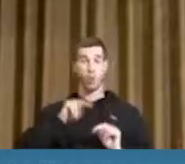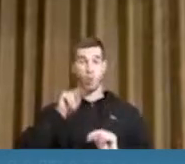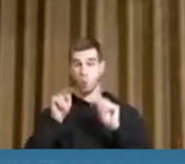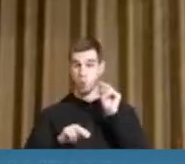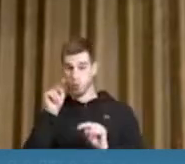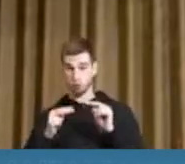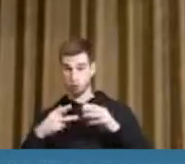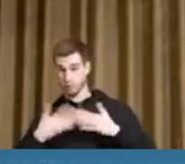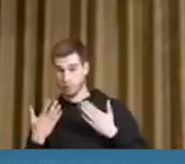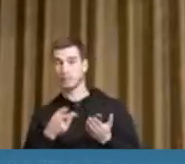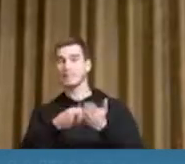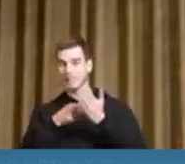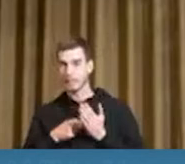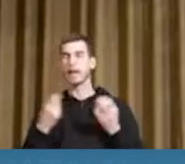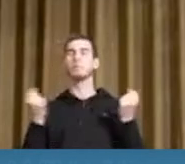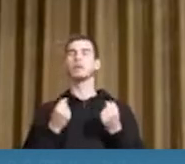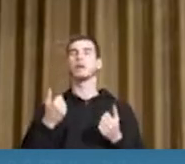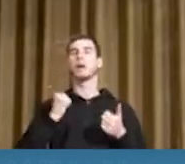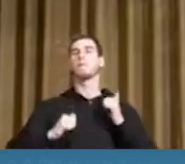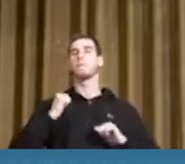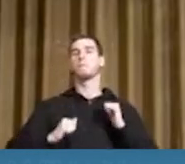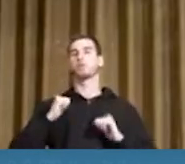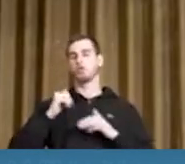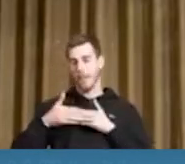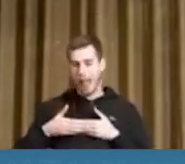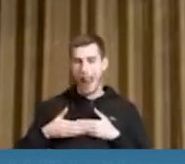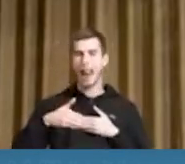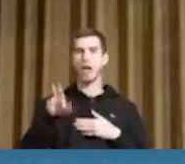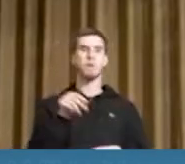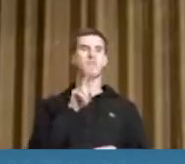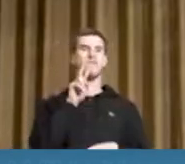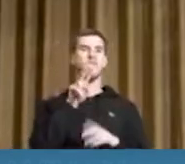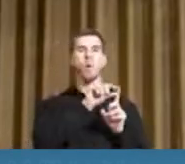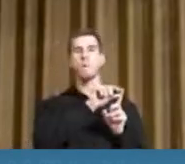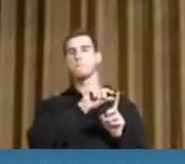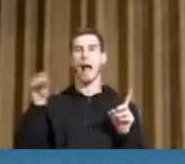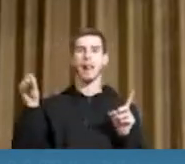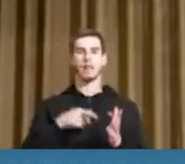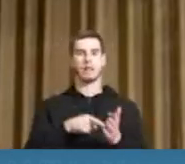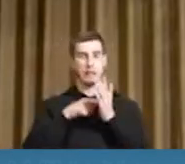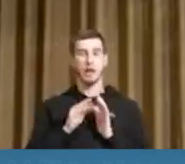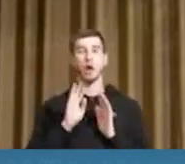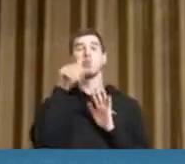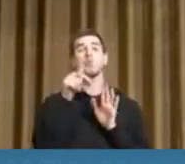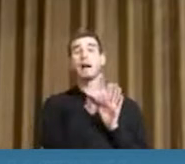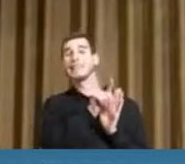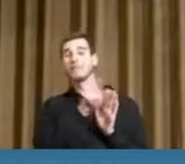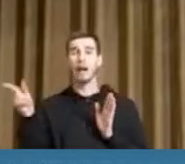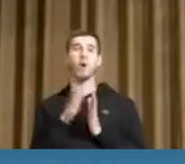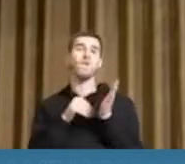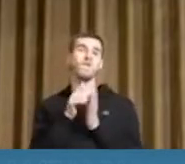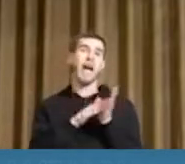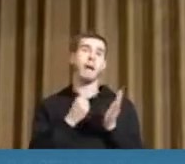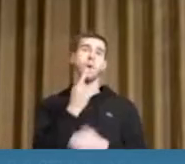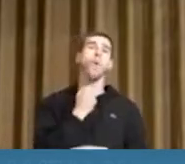der Beschwerden. Das ist hier nochmal durch diese Farbbalkenanteile reflektiert. Also diese über 2 Wochen, diese roten Balken sind hier